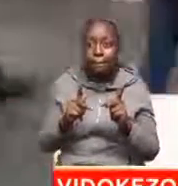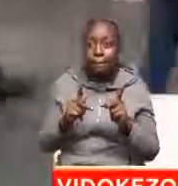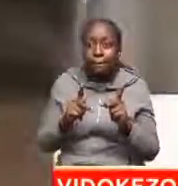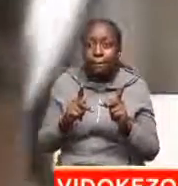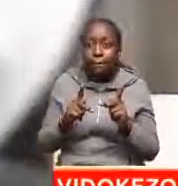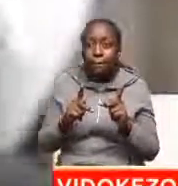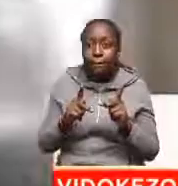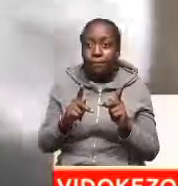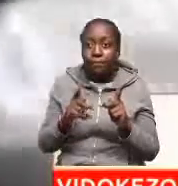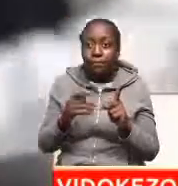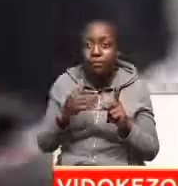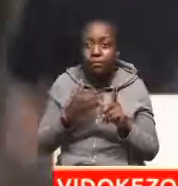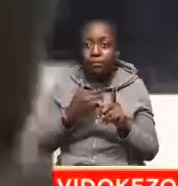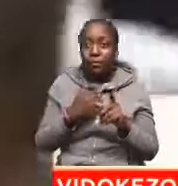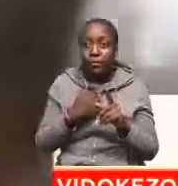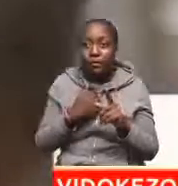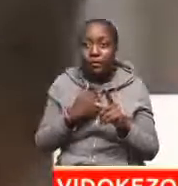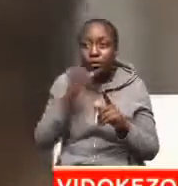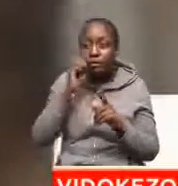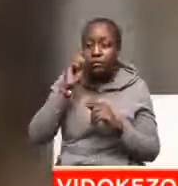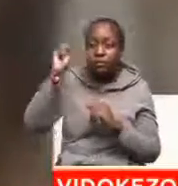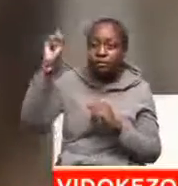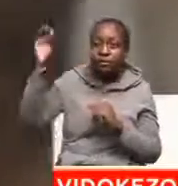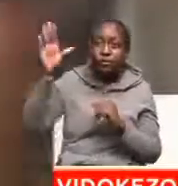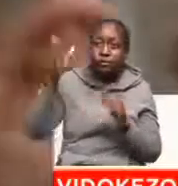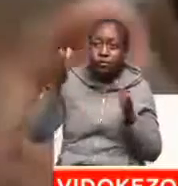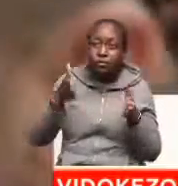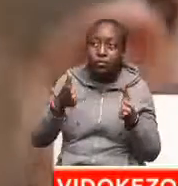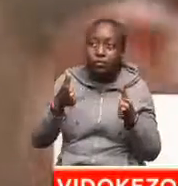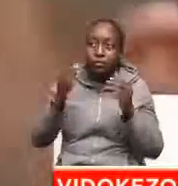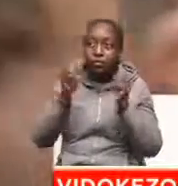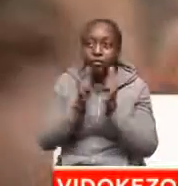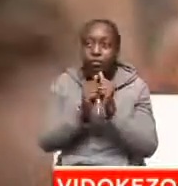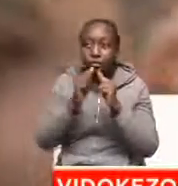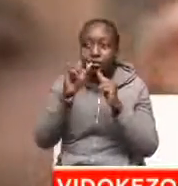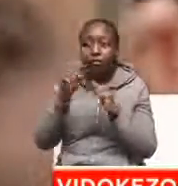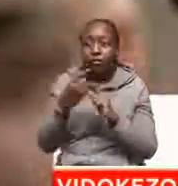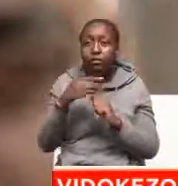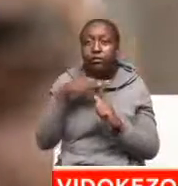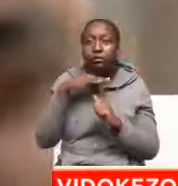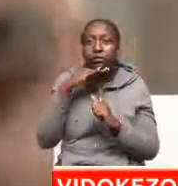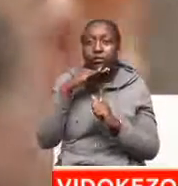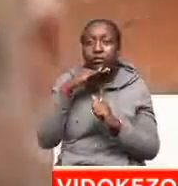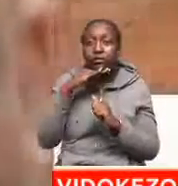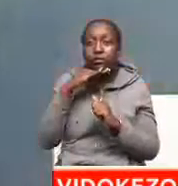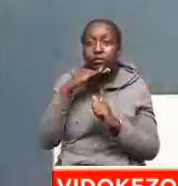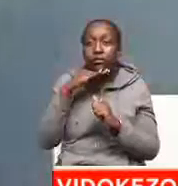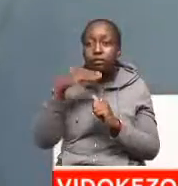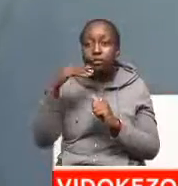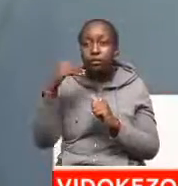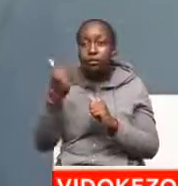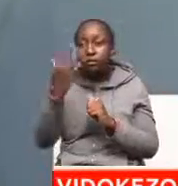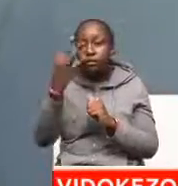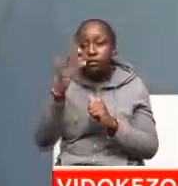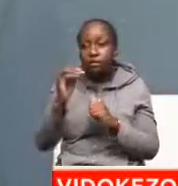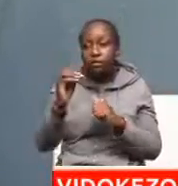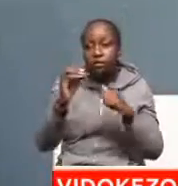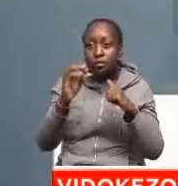1,255,294 wamethibitishwa kuwa na corona, huku 10,000 wakiwa wameaga dunia na wengine